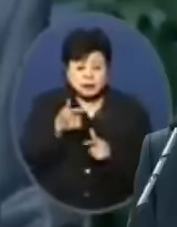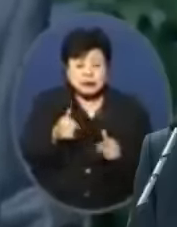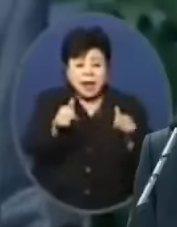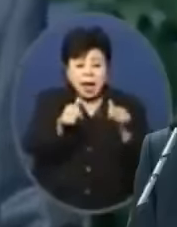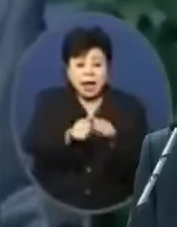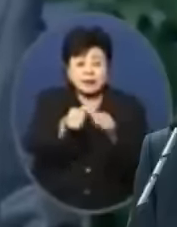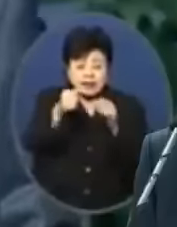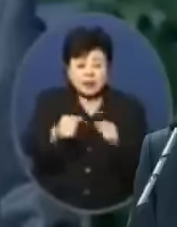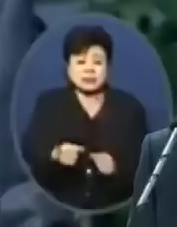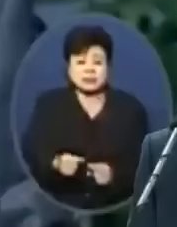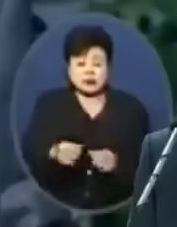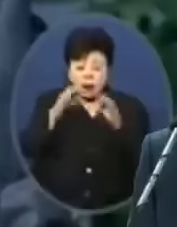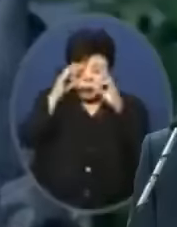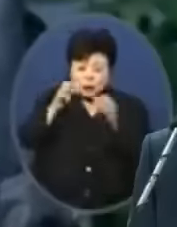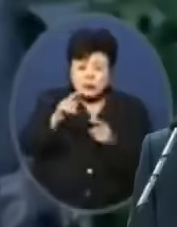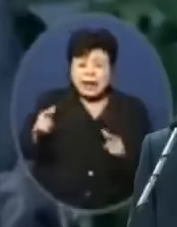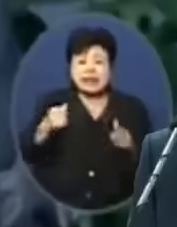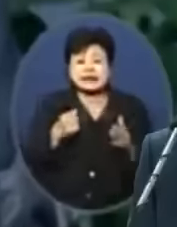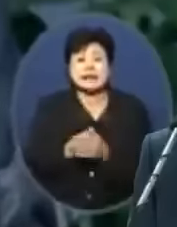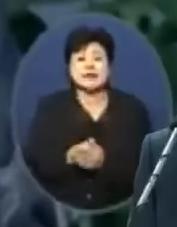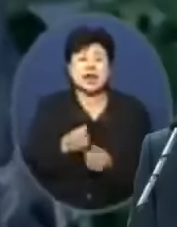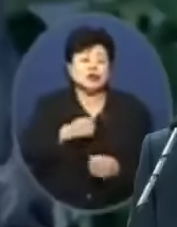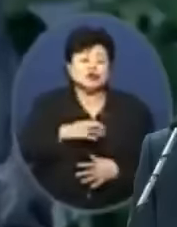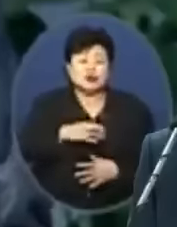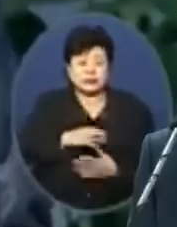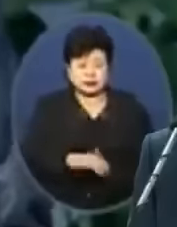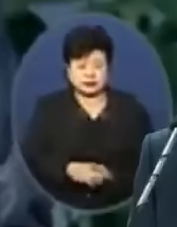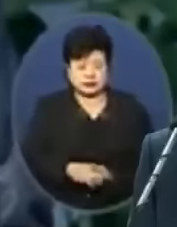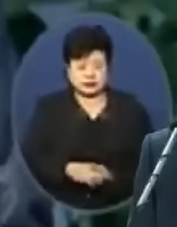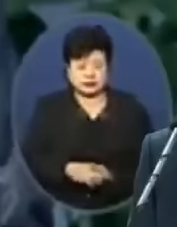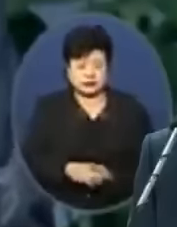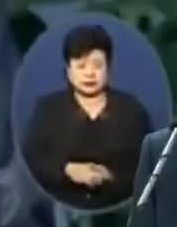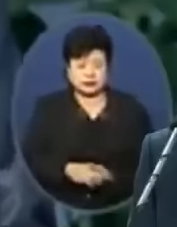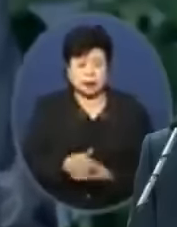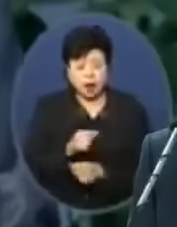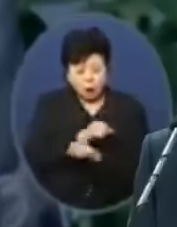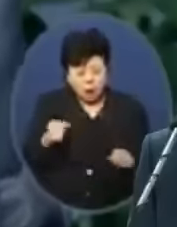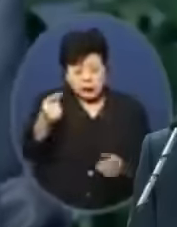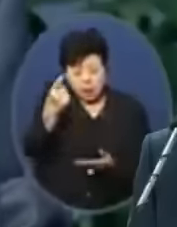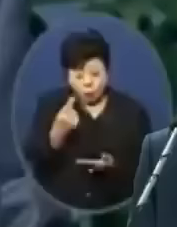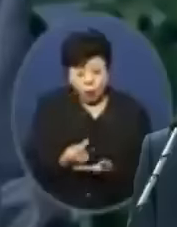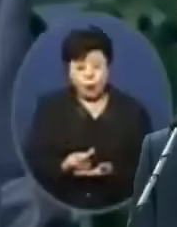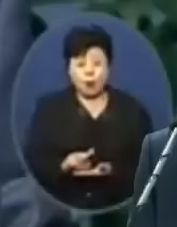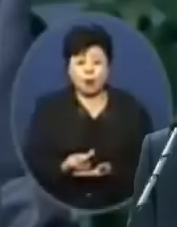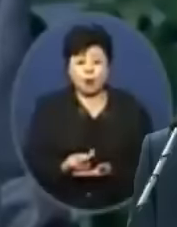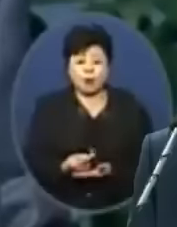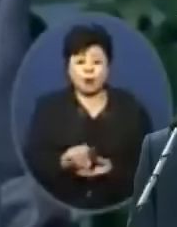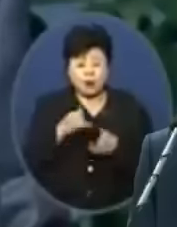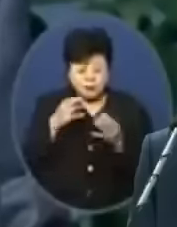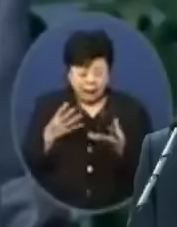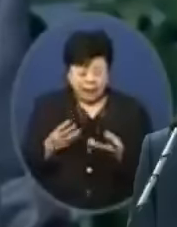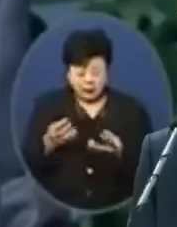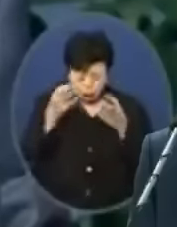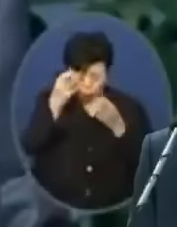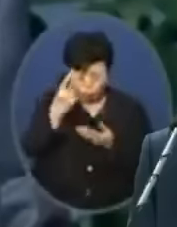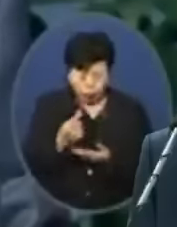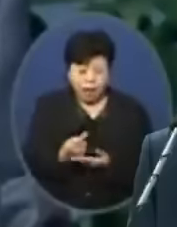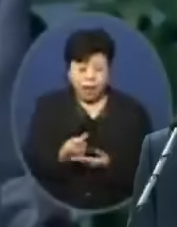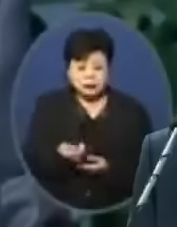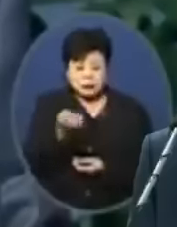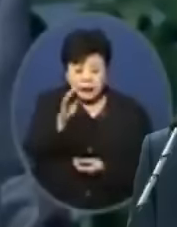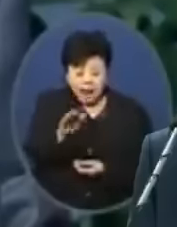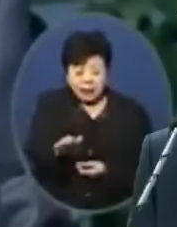같이 계신 것을 안 봤기 때문에 그런 것입니다. 여러분의 인생에 광야가 다가오고 수많은 고통이